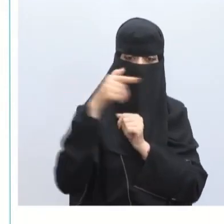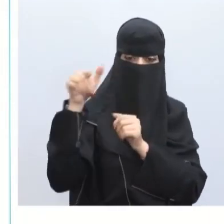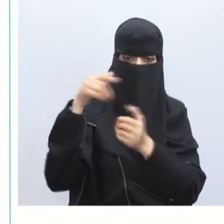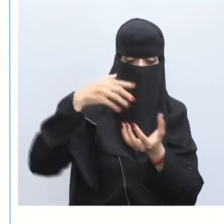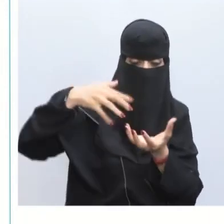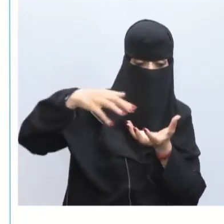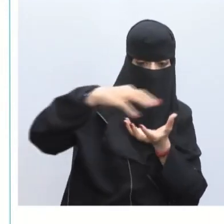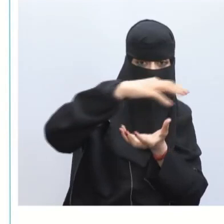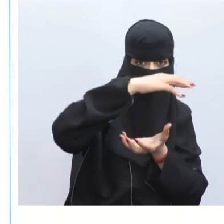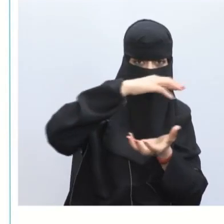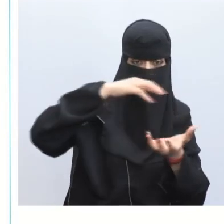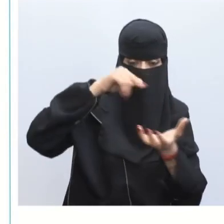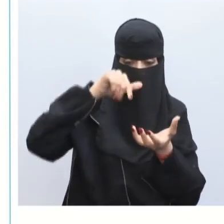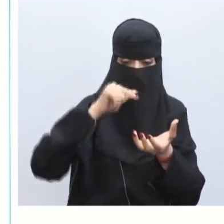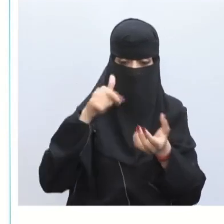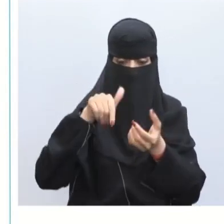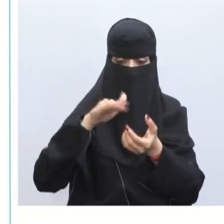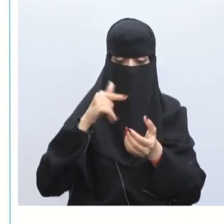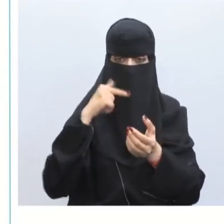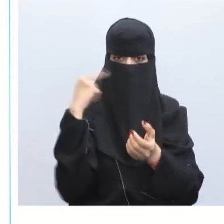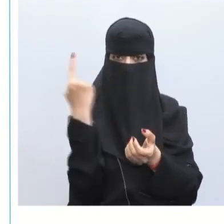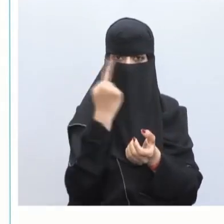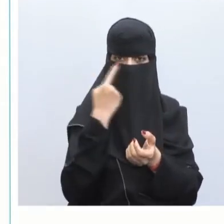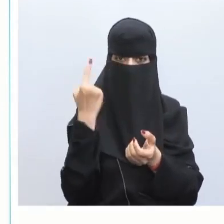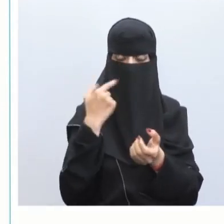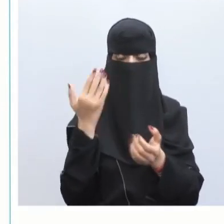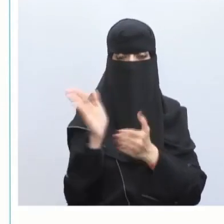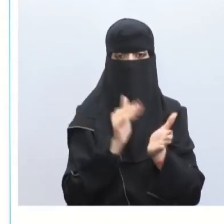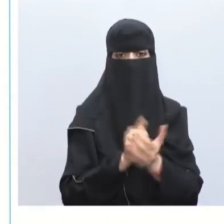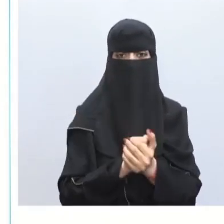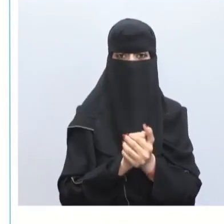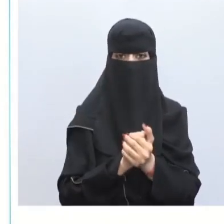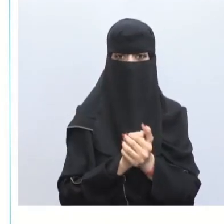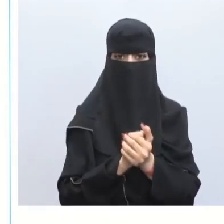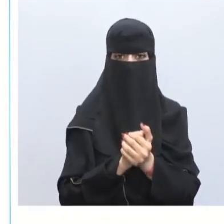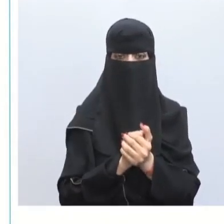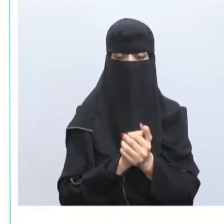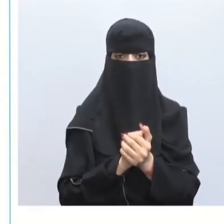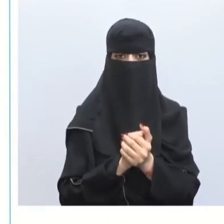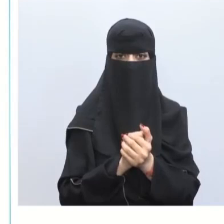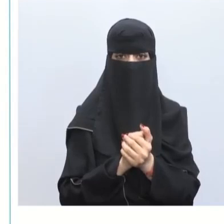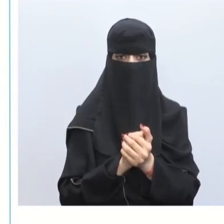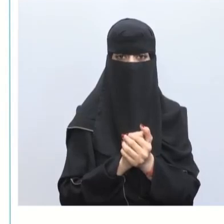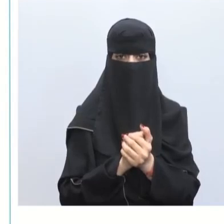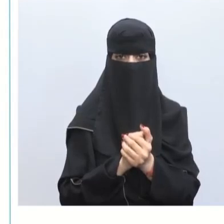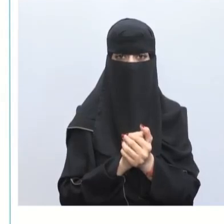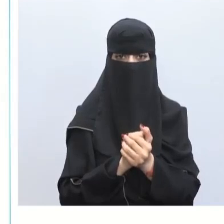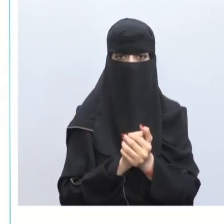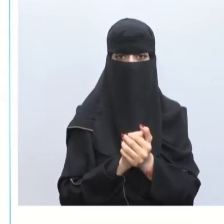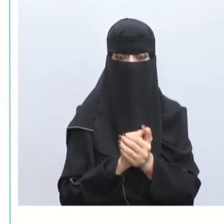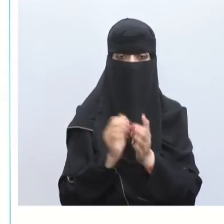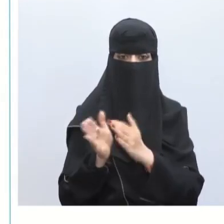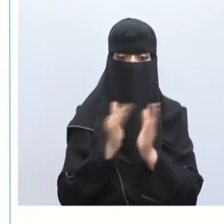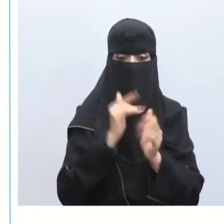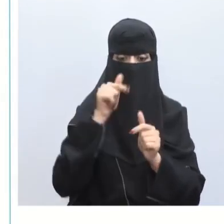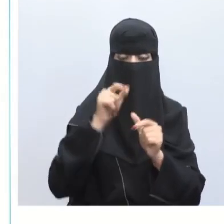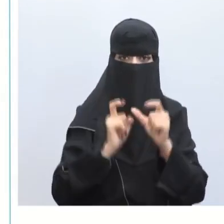والتيارات المحيطه بها وحركه العواصف وحركه العواصف